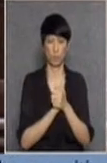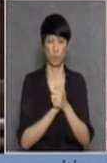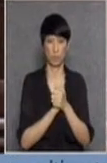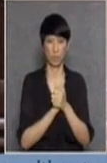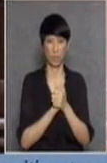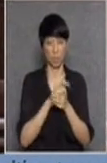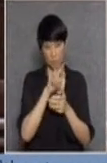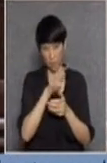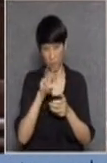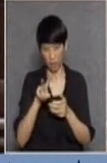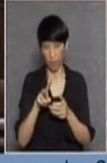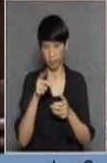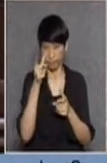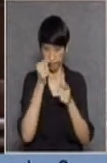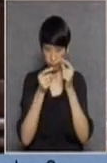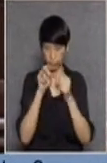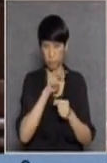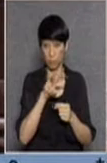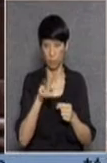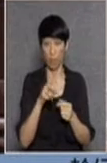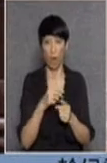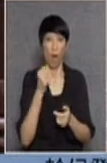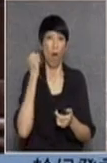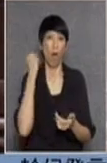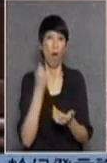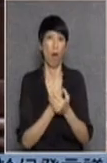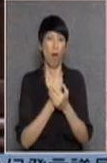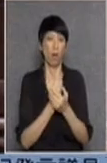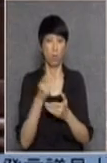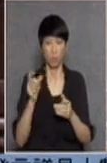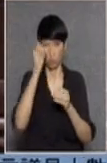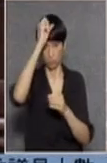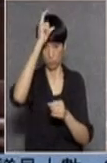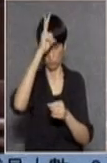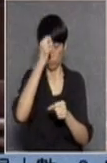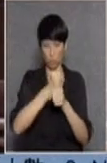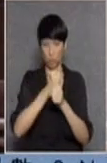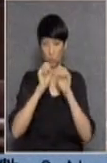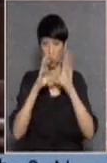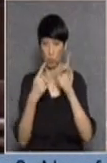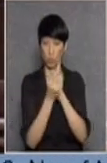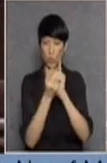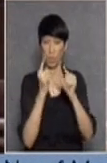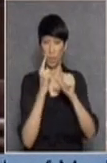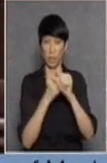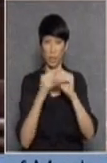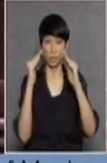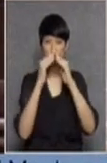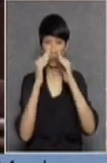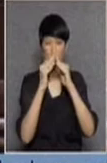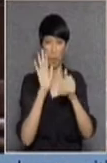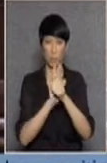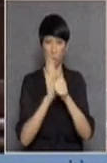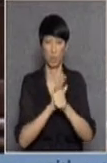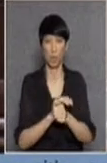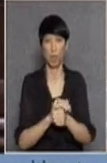化一下，嘩，發覺不得了，原來呢個施政報告呢對中產幾乎係完全冇咩幫